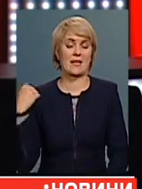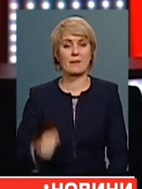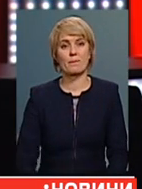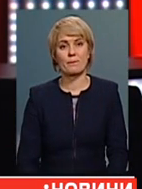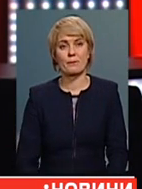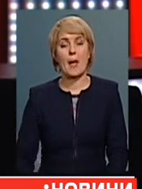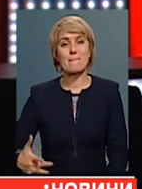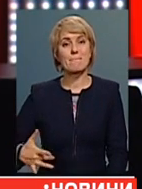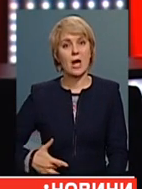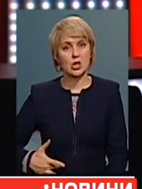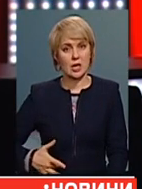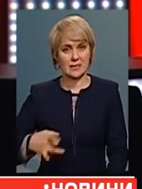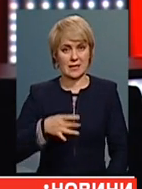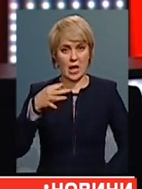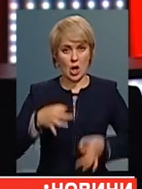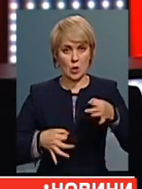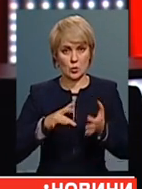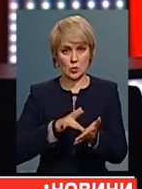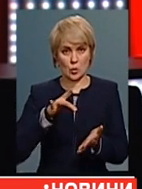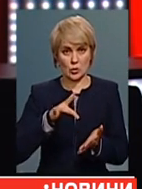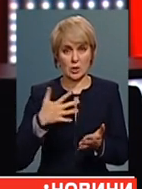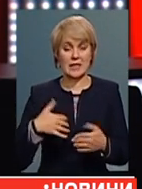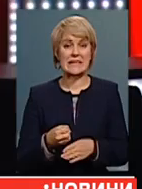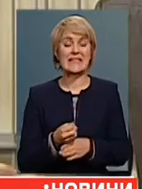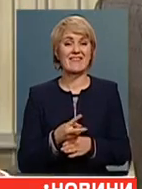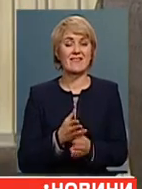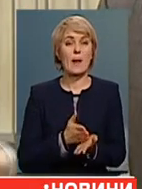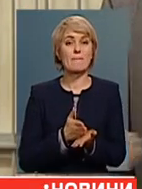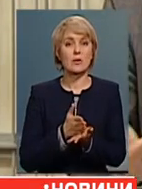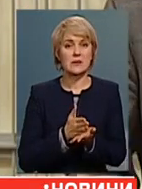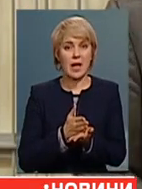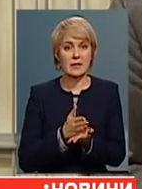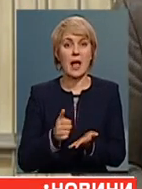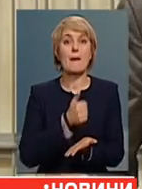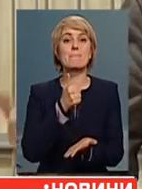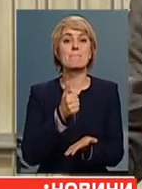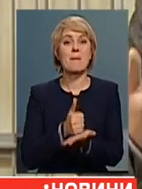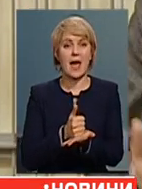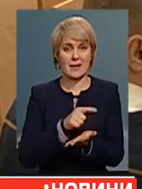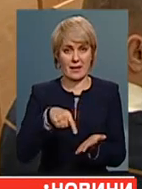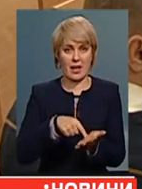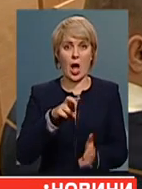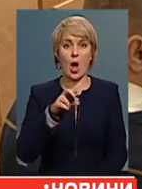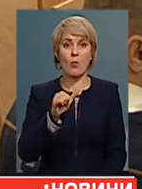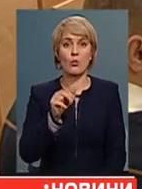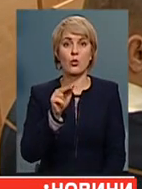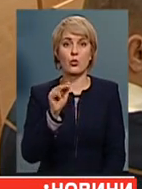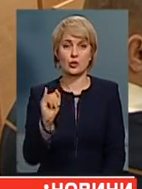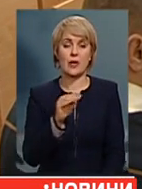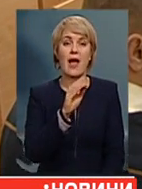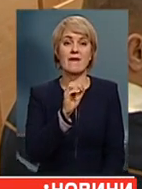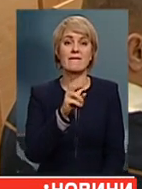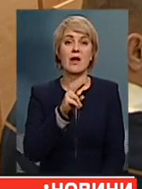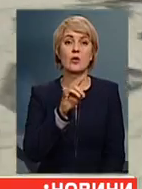Печерський райсуд столиці усунув з посади мера Бучі Анатолія Федорука на 2 місяці на час розслідування кримінальної справи. Про